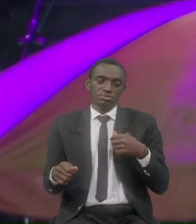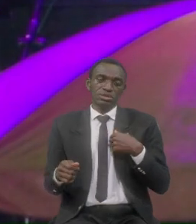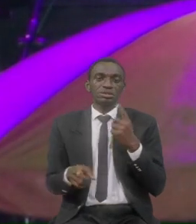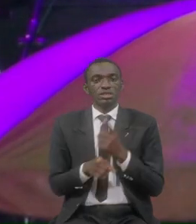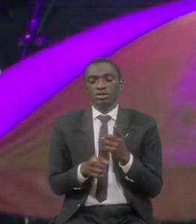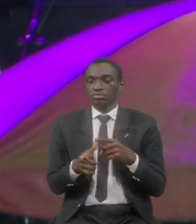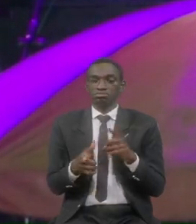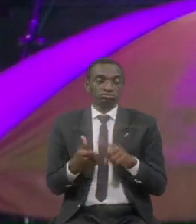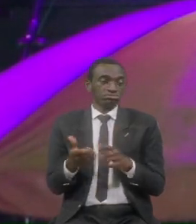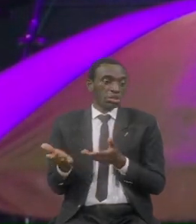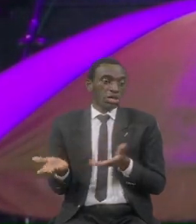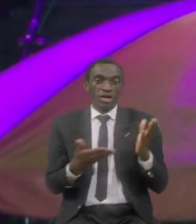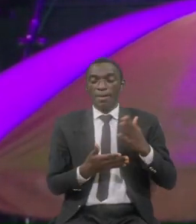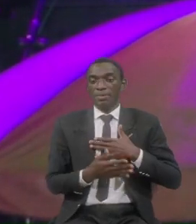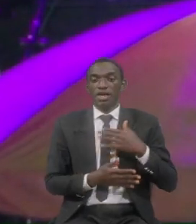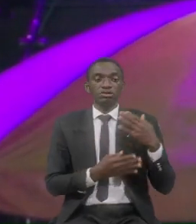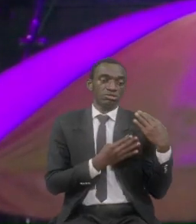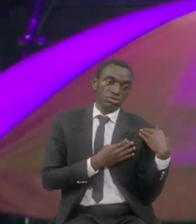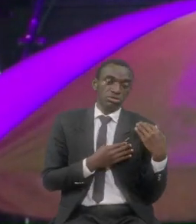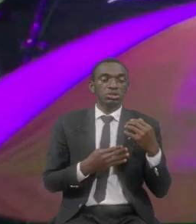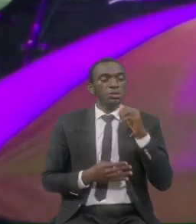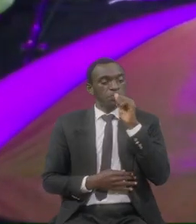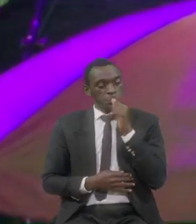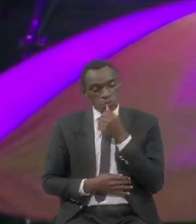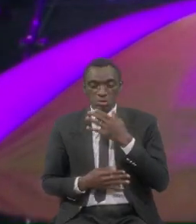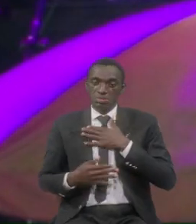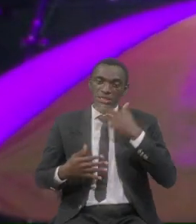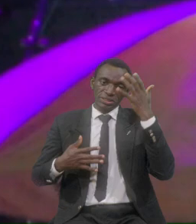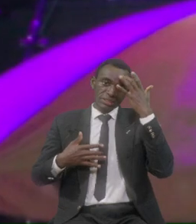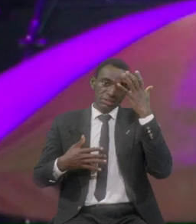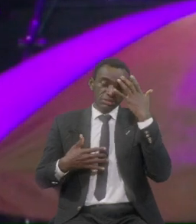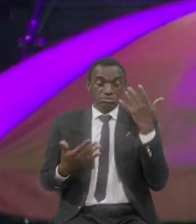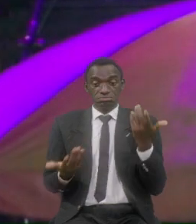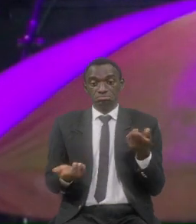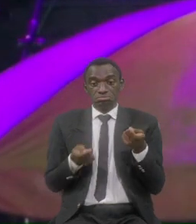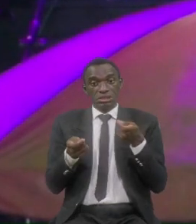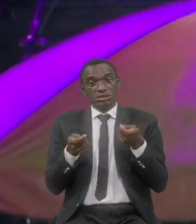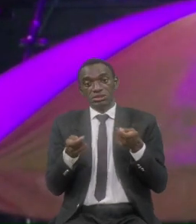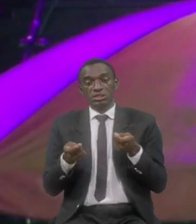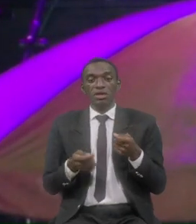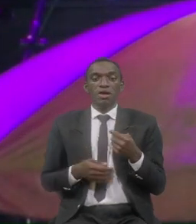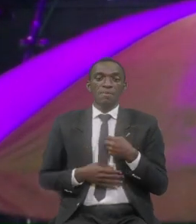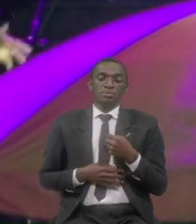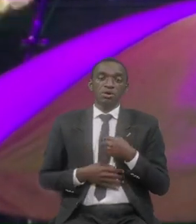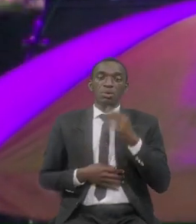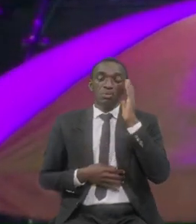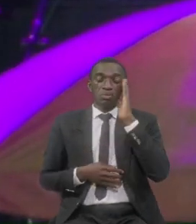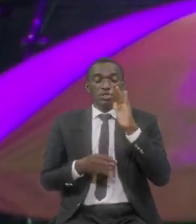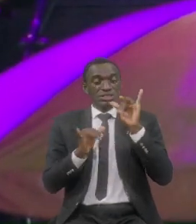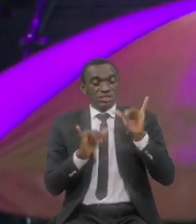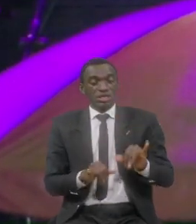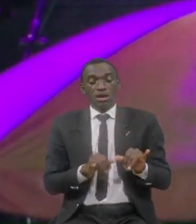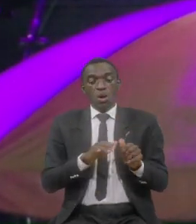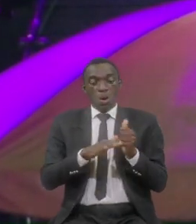Ginoo. I will endure my sickness. Og akong ipatan-aw sa akong masakit. I will stay under the load